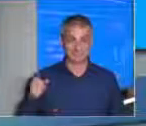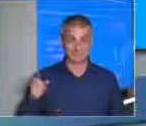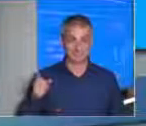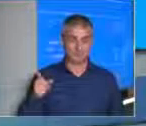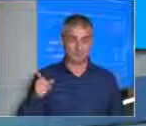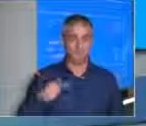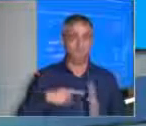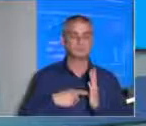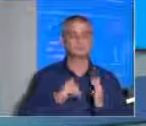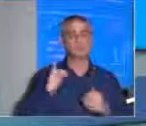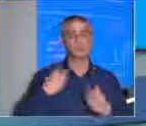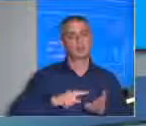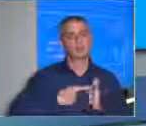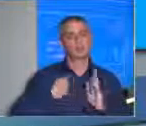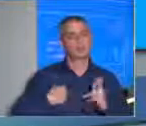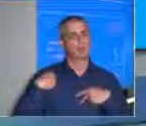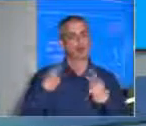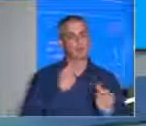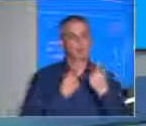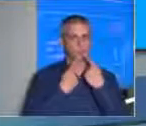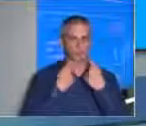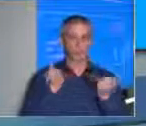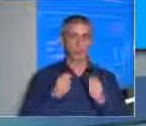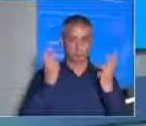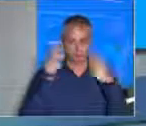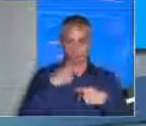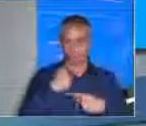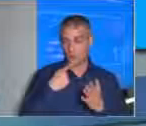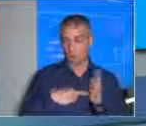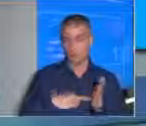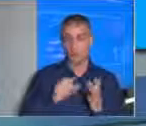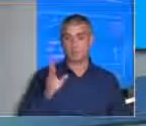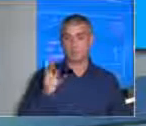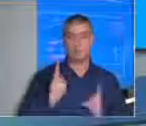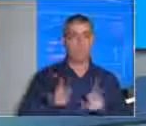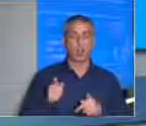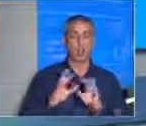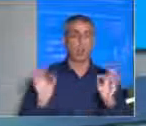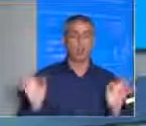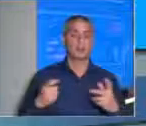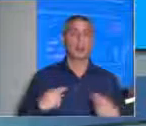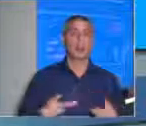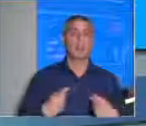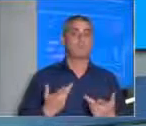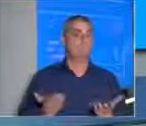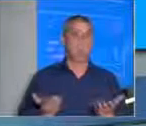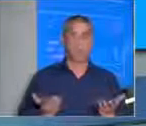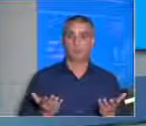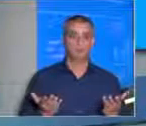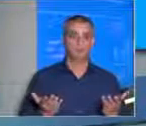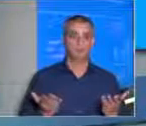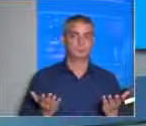שהצביע על כן כוונה לחזור לשיחות ולסגור עסקה, כי הם היו למשל יכולים להתחיל למכור את